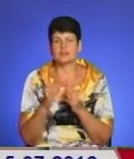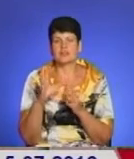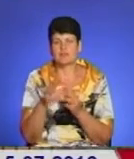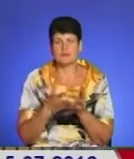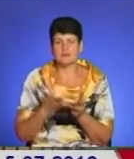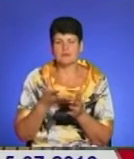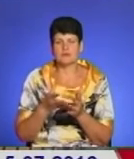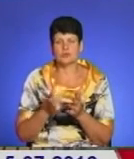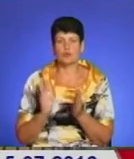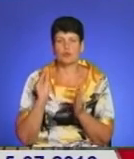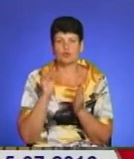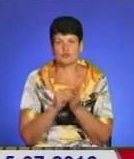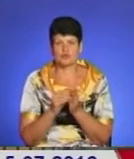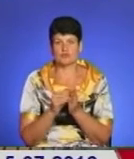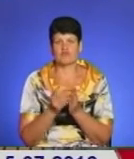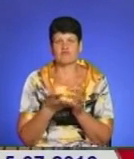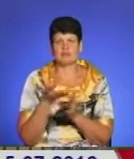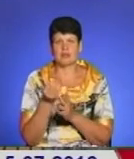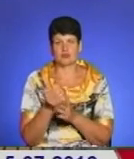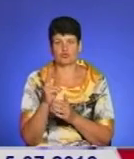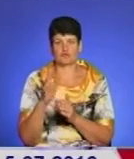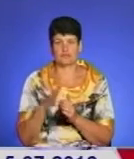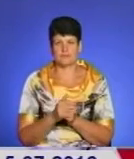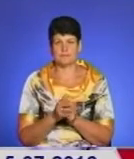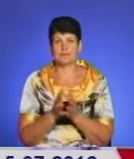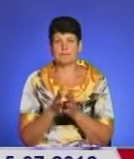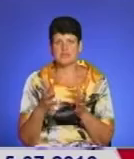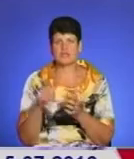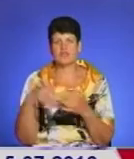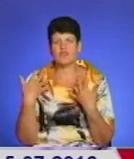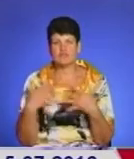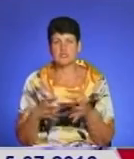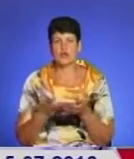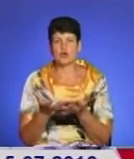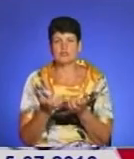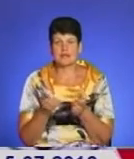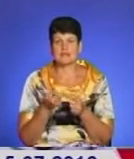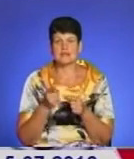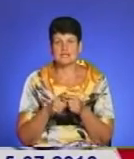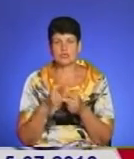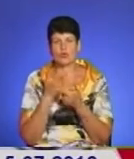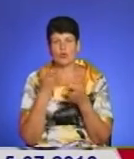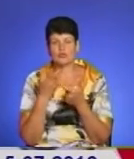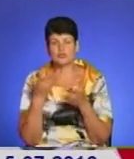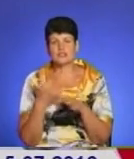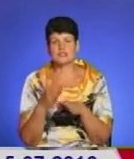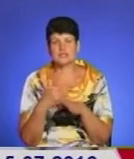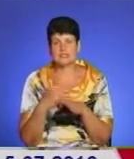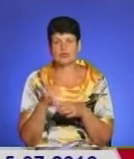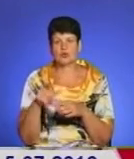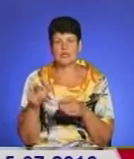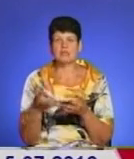до сплати у квитанції. Більшість громадян вже отримали такі повідомлення. Частина громадян отримає через